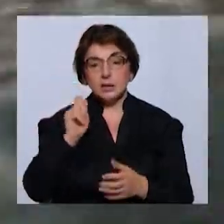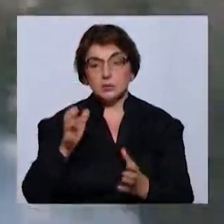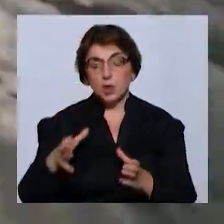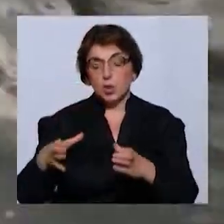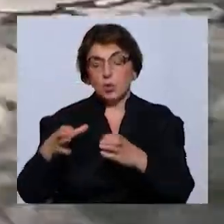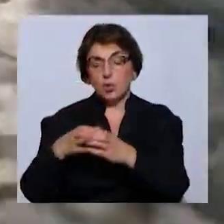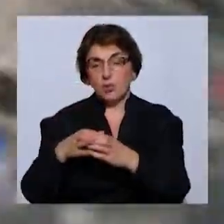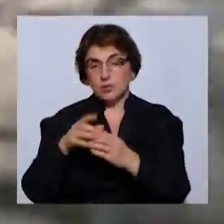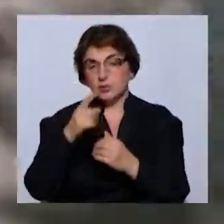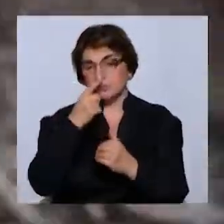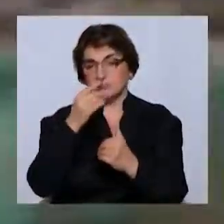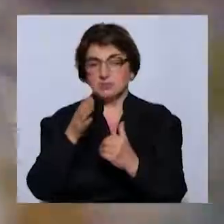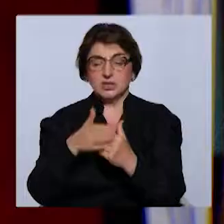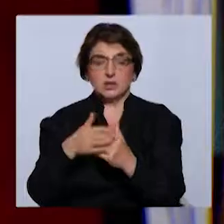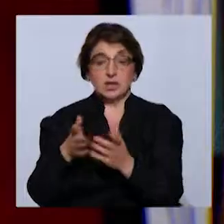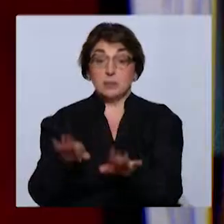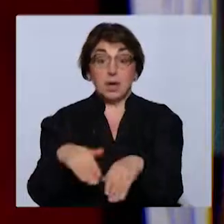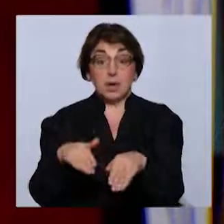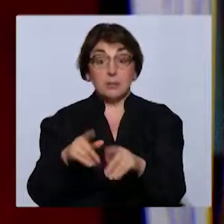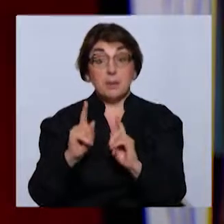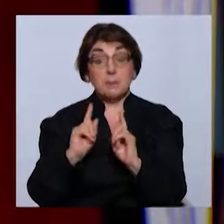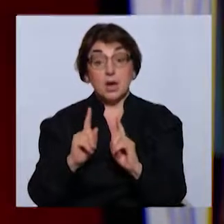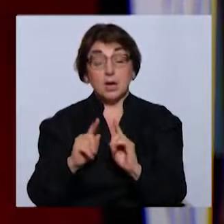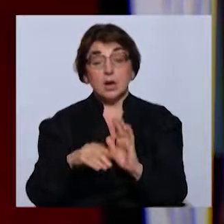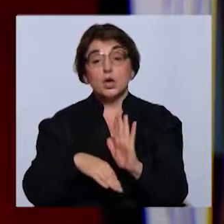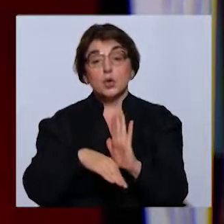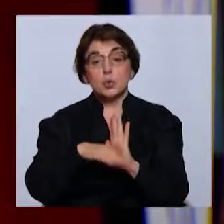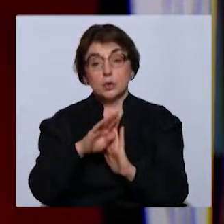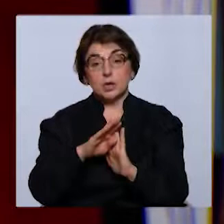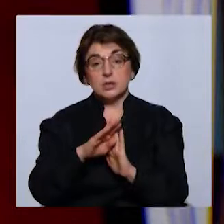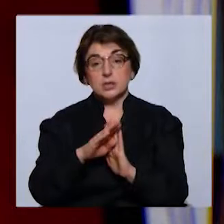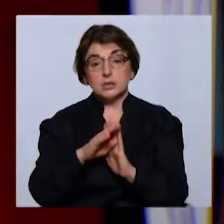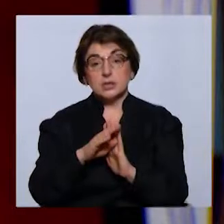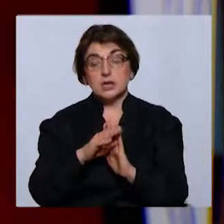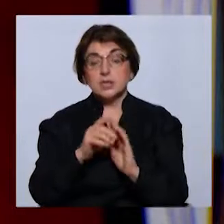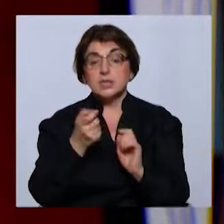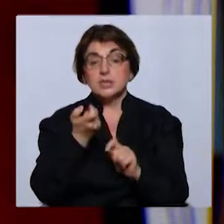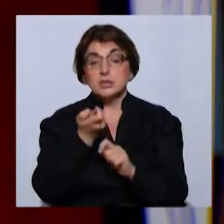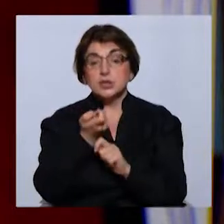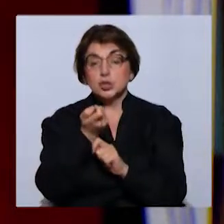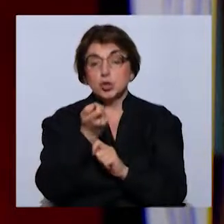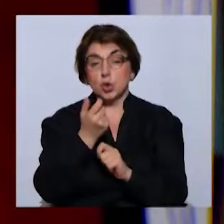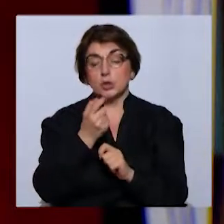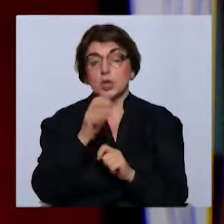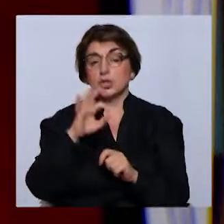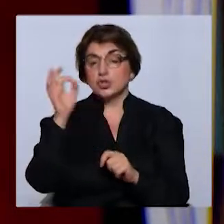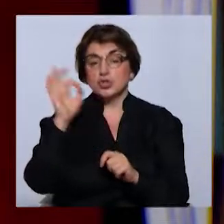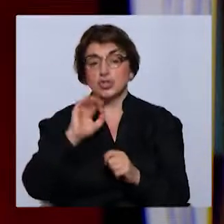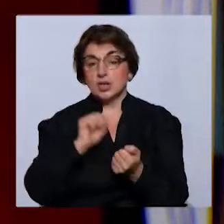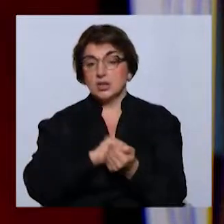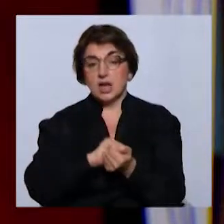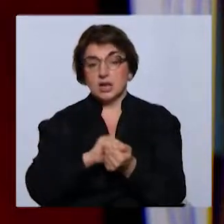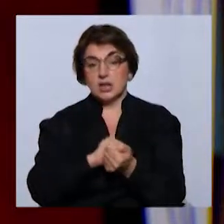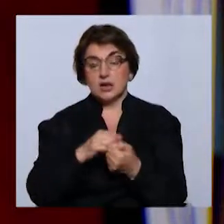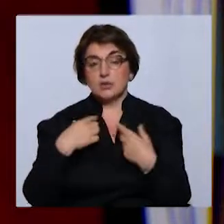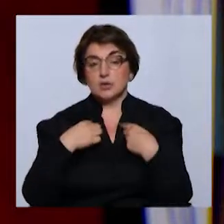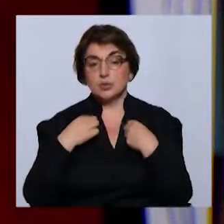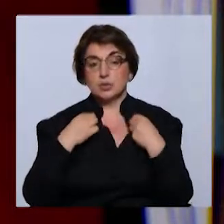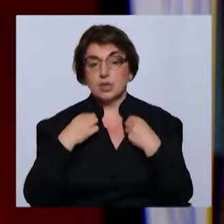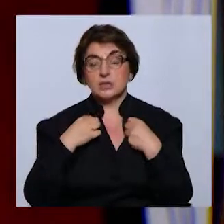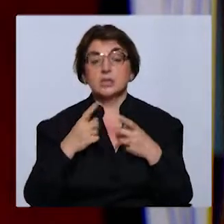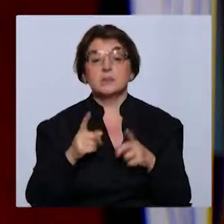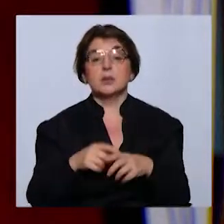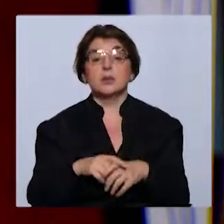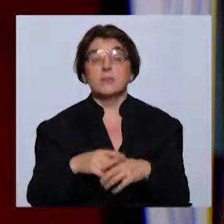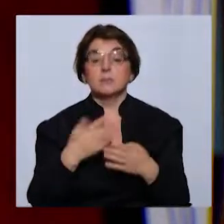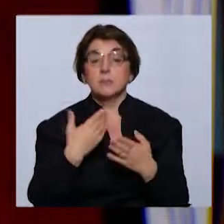ზღვაში წვეთია, მაგრამ ჯობიაო რომ დავიწყოთ ესეთი მიზერულით. ზოგიერთმა კომპანიებმა, ისეთი